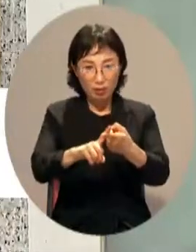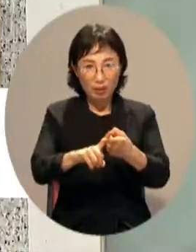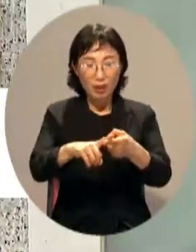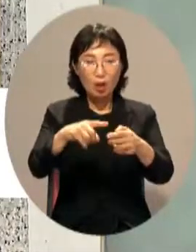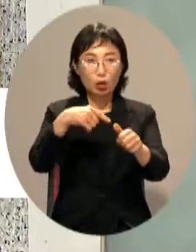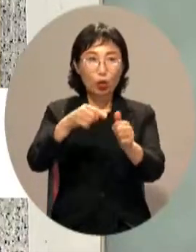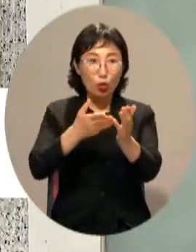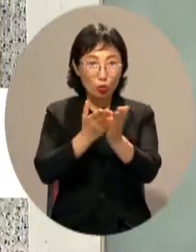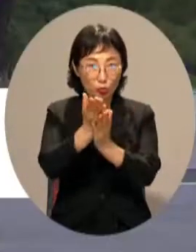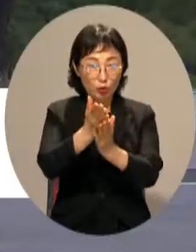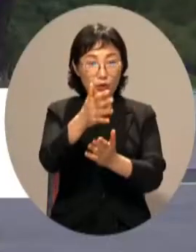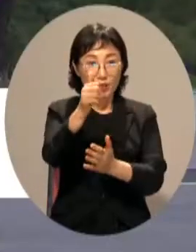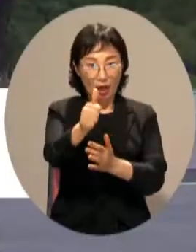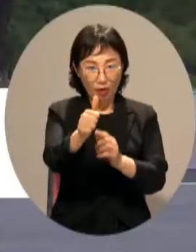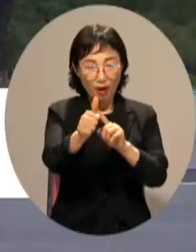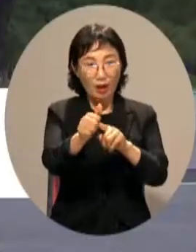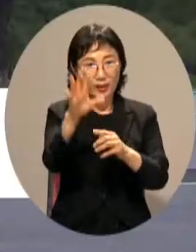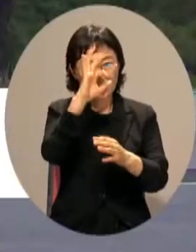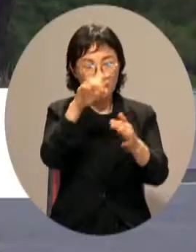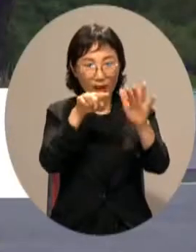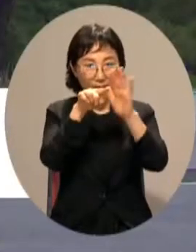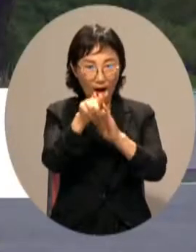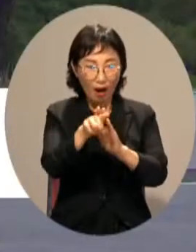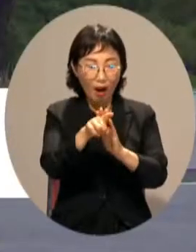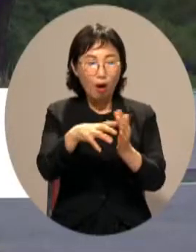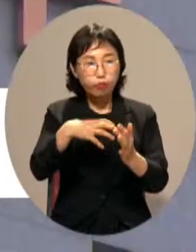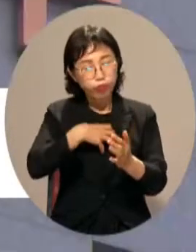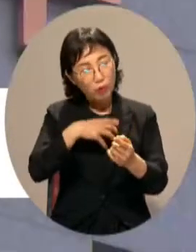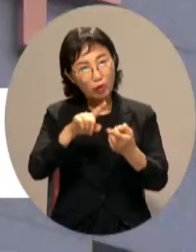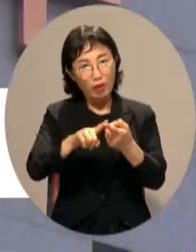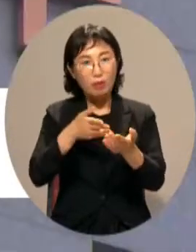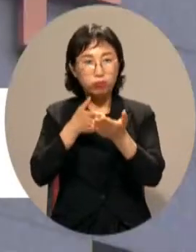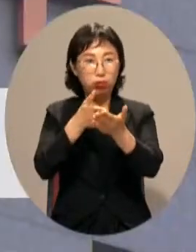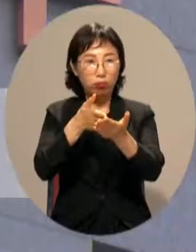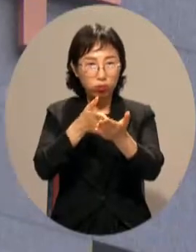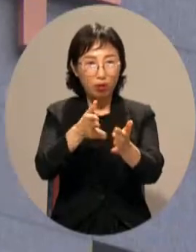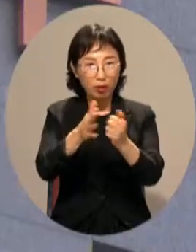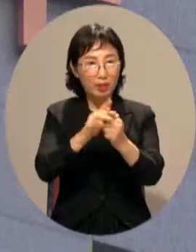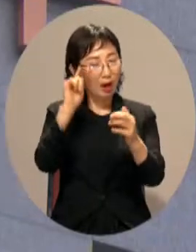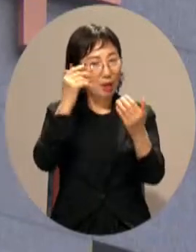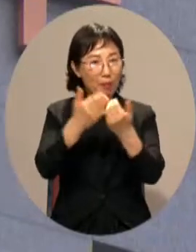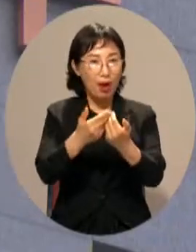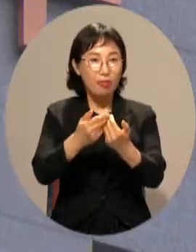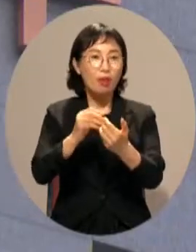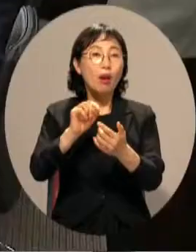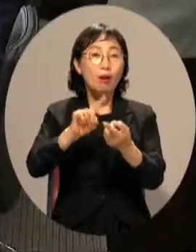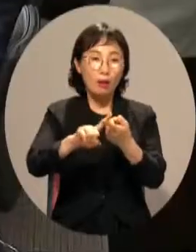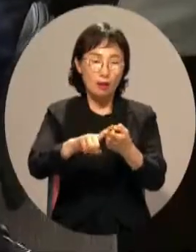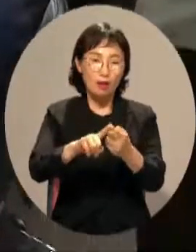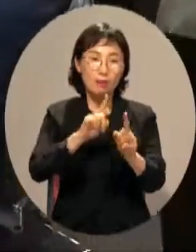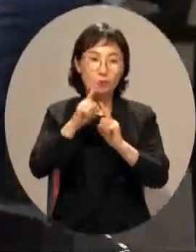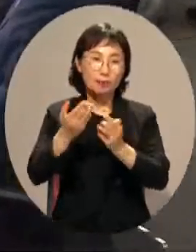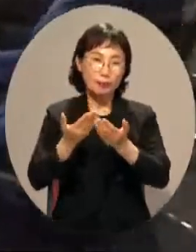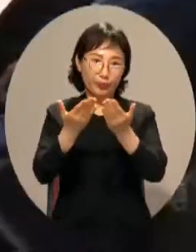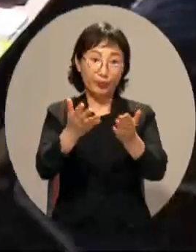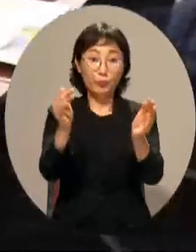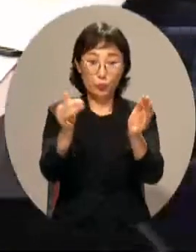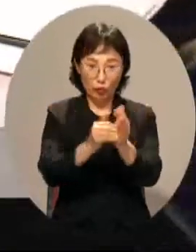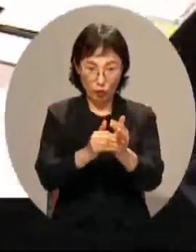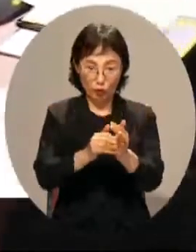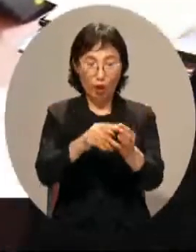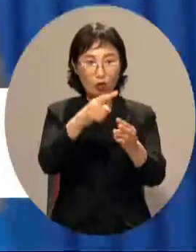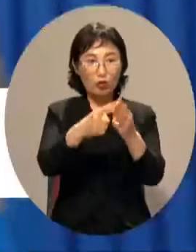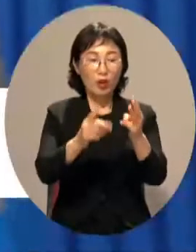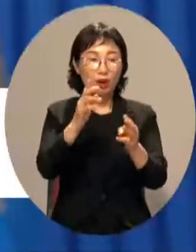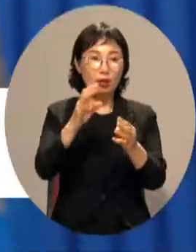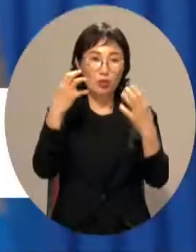교육부 장관을 찾아 우려를 전달하는 등 본격적인 반대 행보에 나섰습니다. 지방대학 시대를 천명한 윤석열